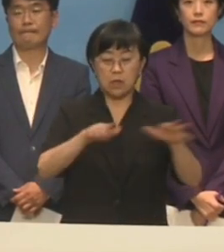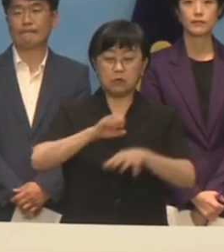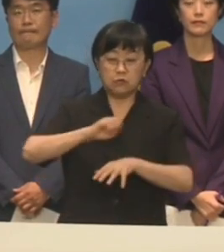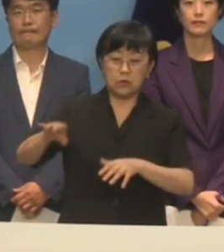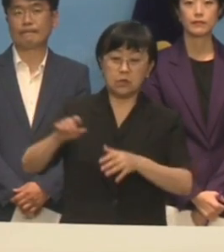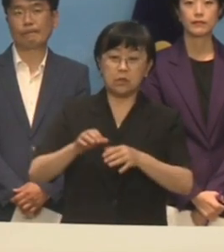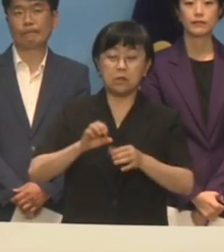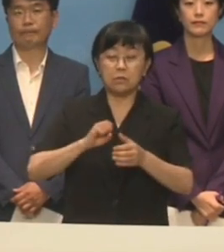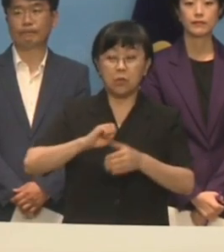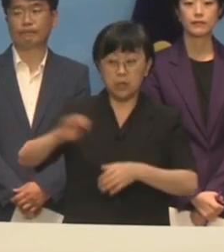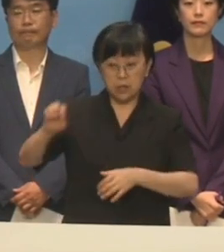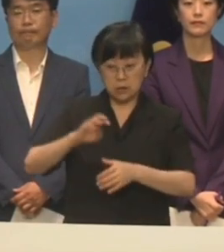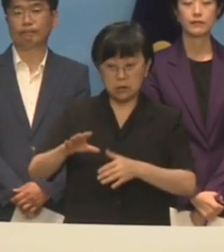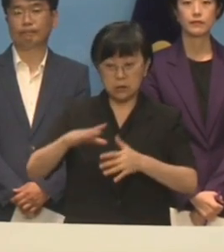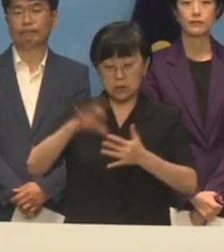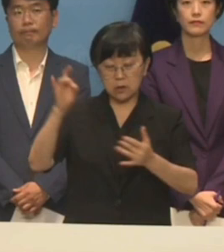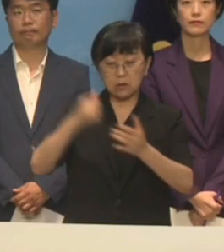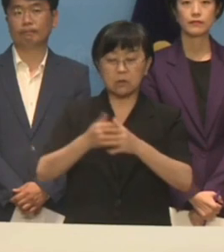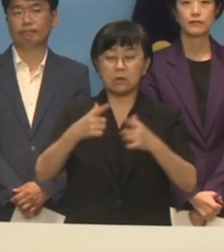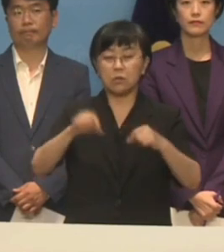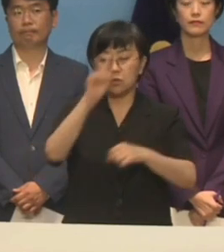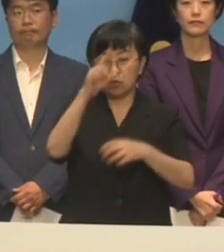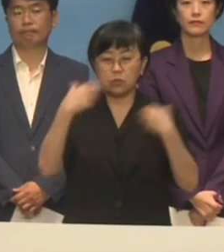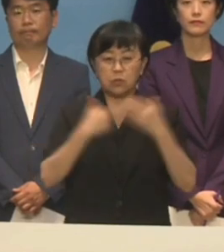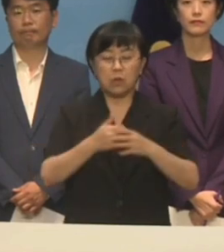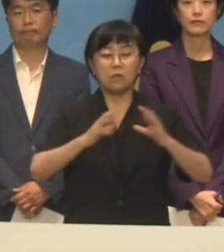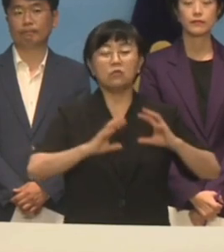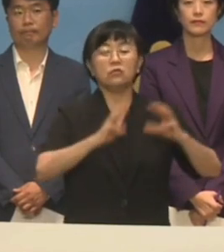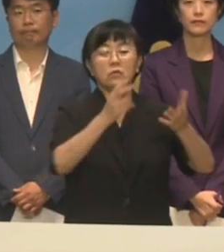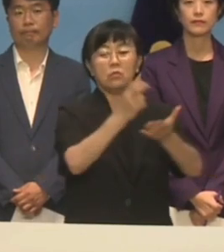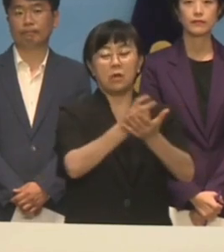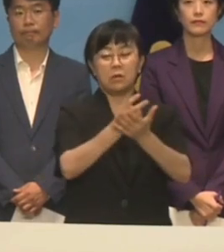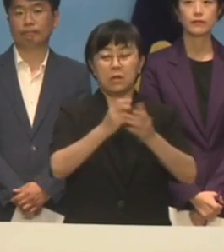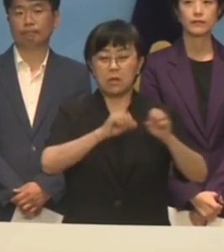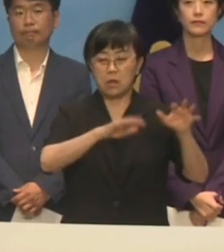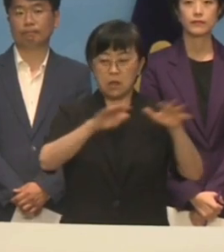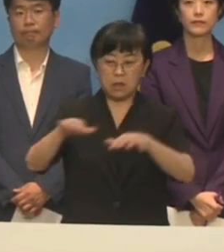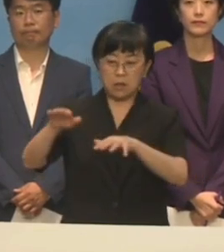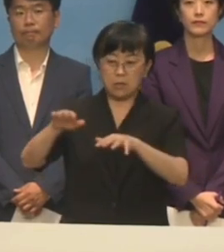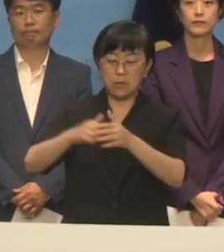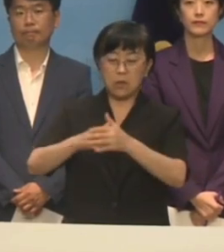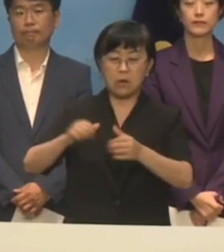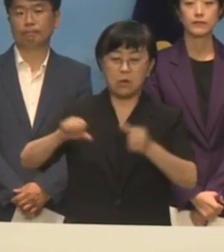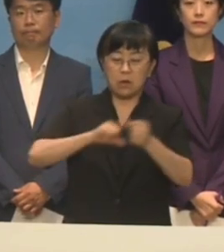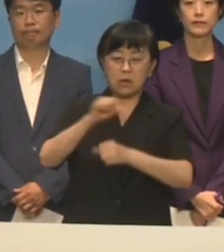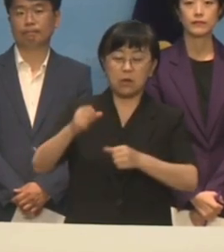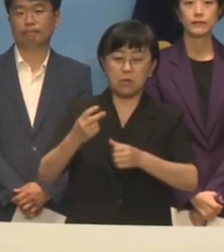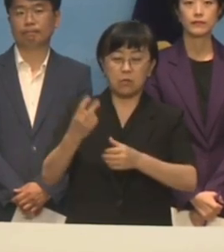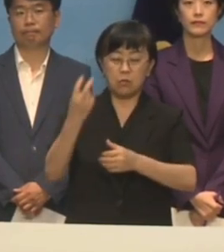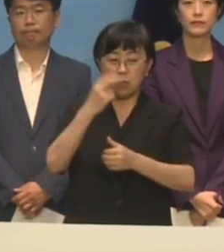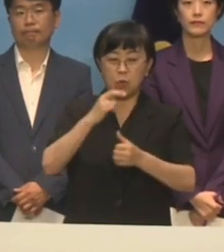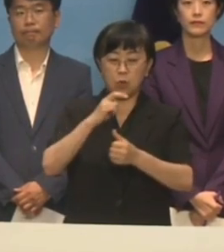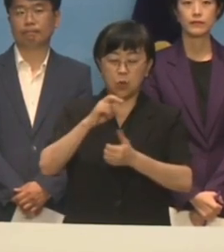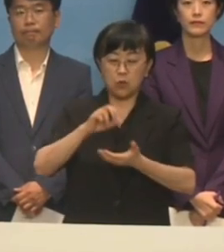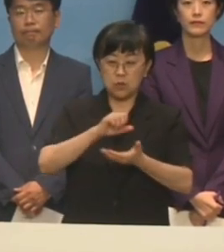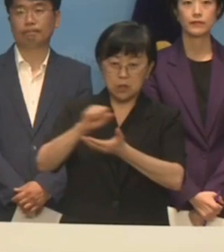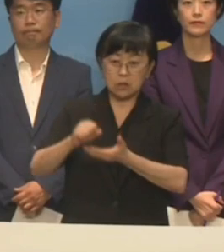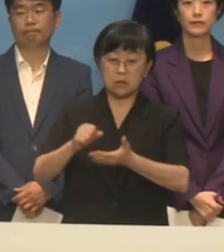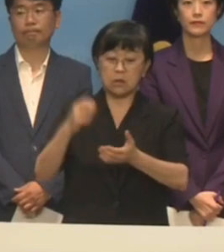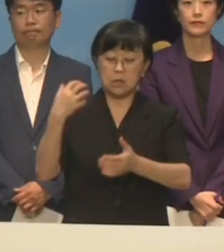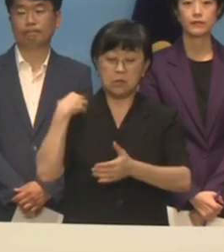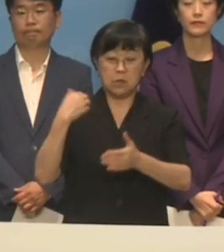투기를 선택하는 것은 일본 정부가 국제법상 부과된 해양 환경 보존 의무를 해태하는